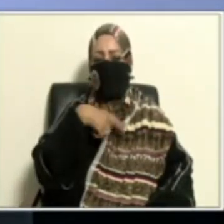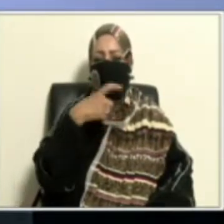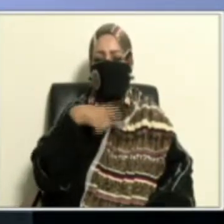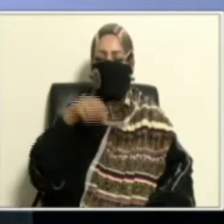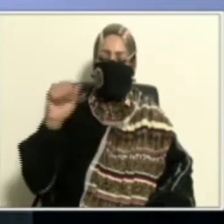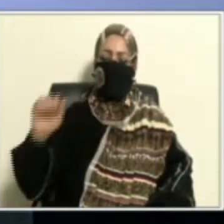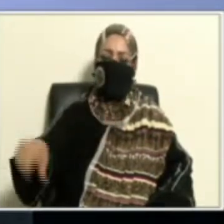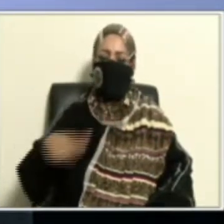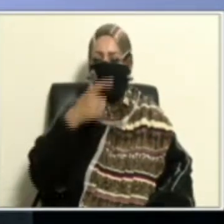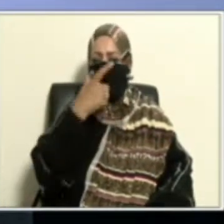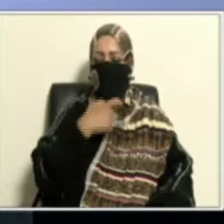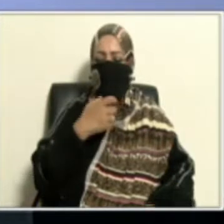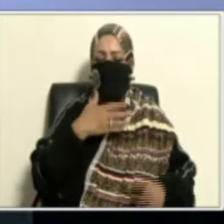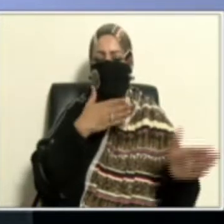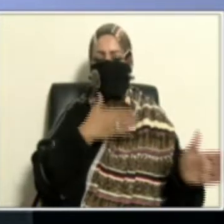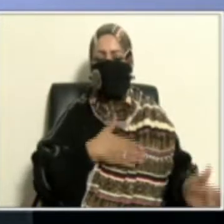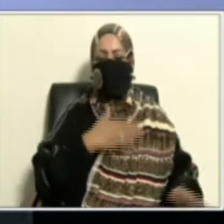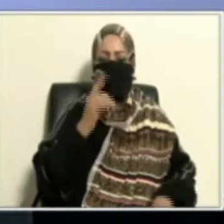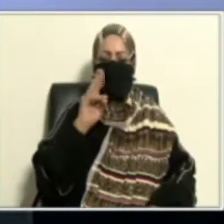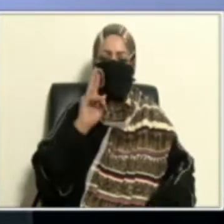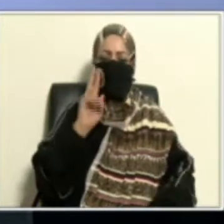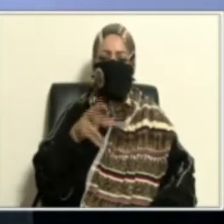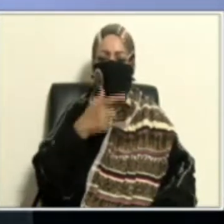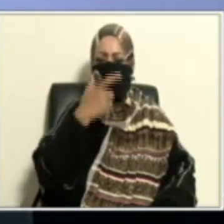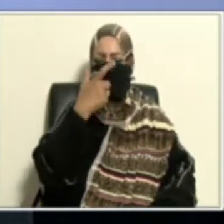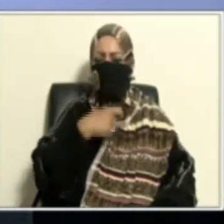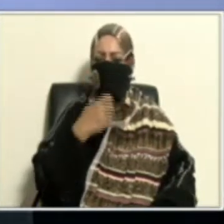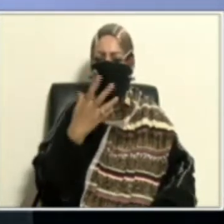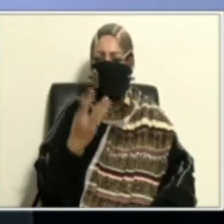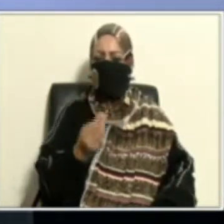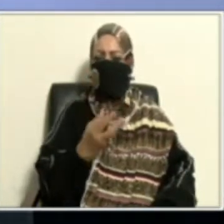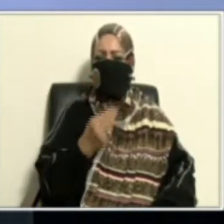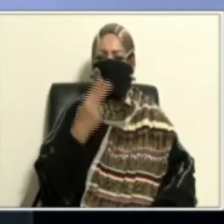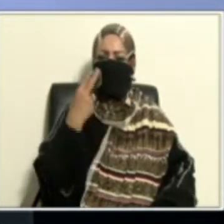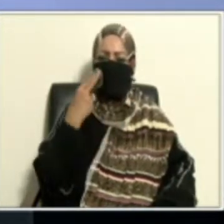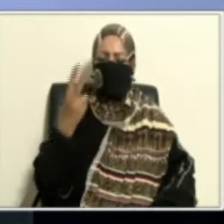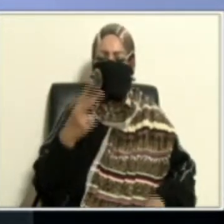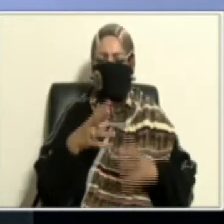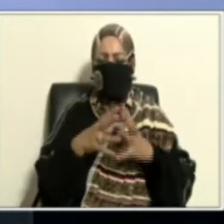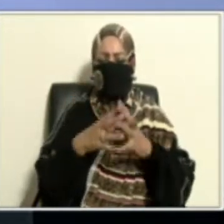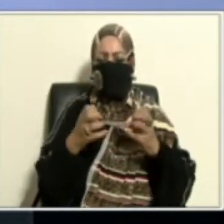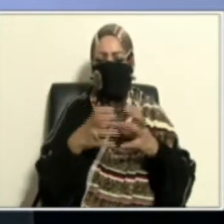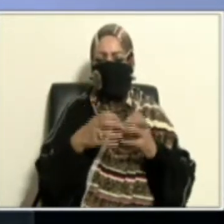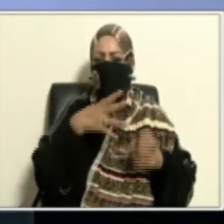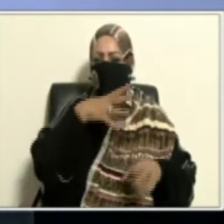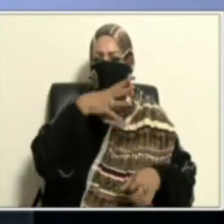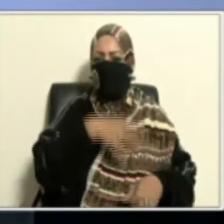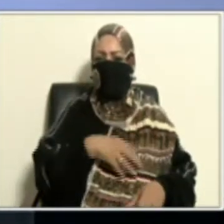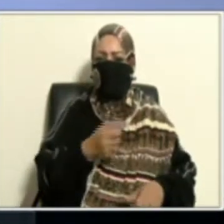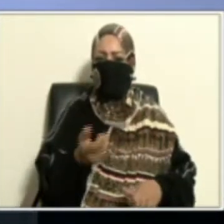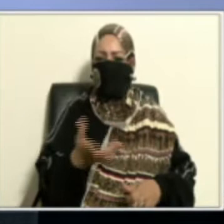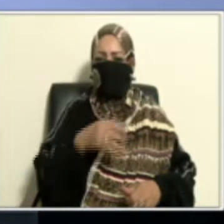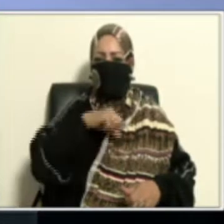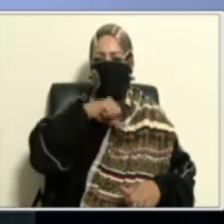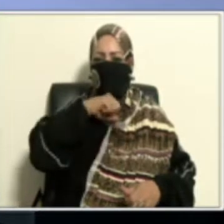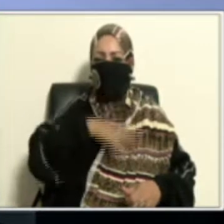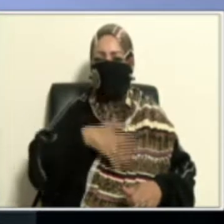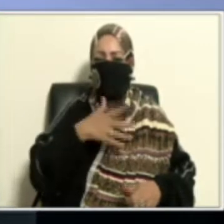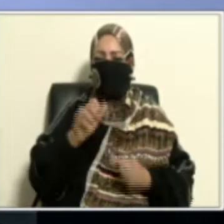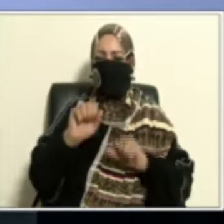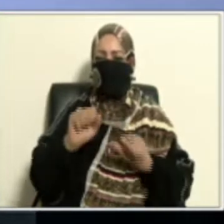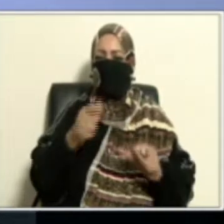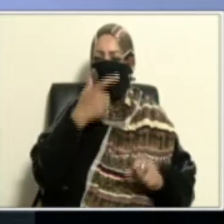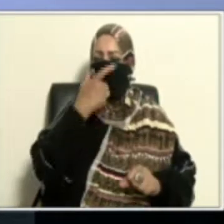لما يفهم حتى الدعاء نتاعه يكون اقرب لانه هو يستجاب لي، مش كلام يحفظه ويكرر